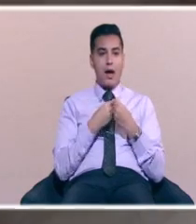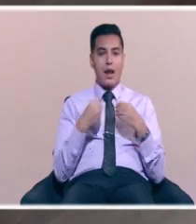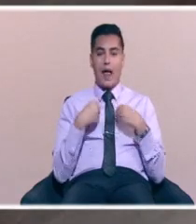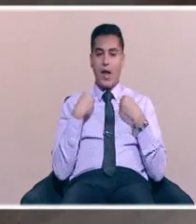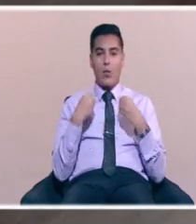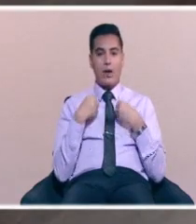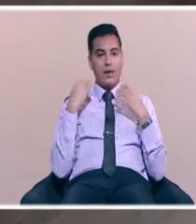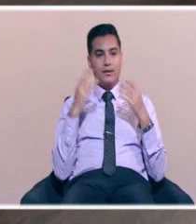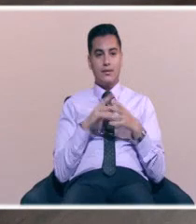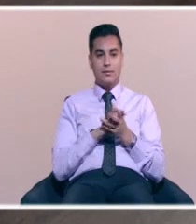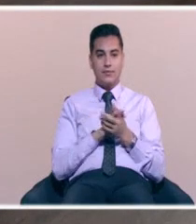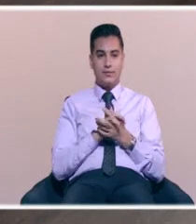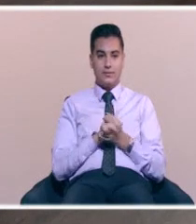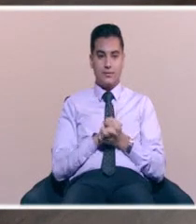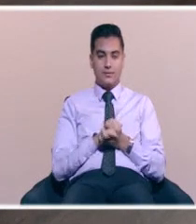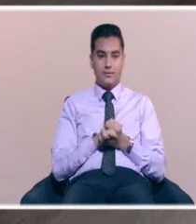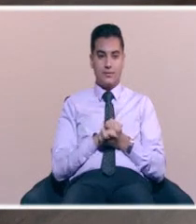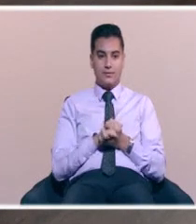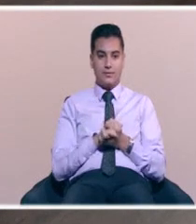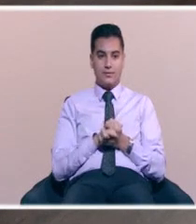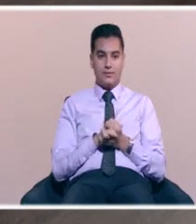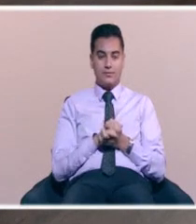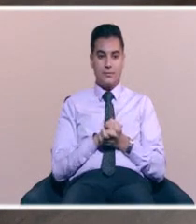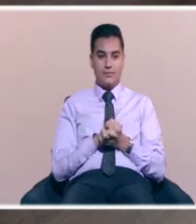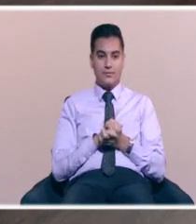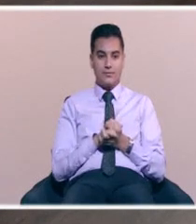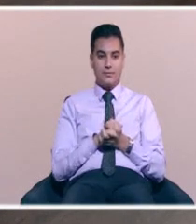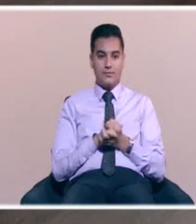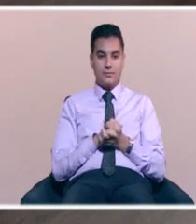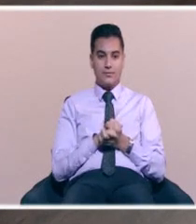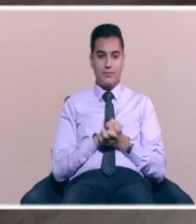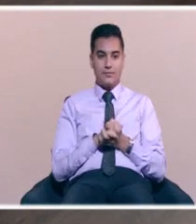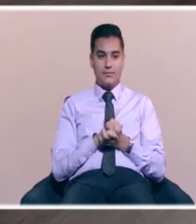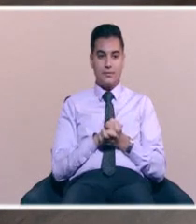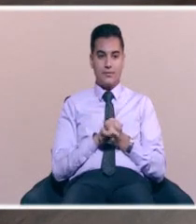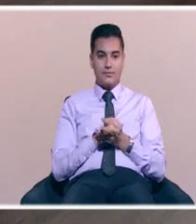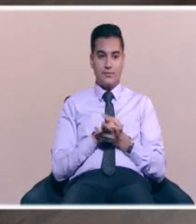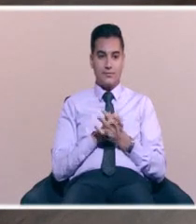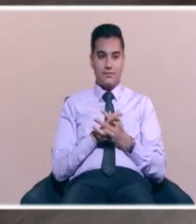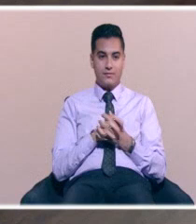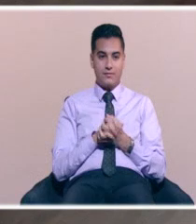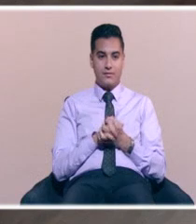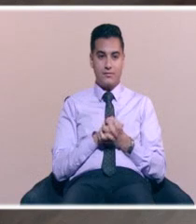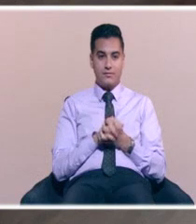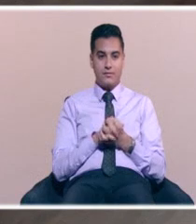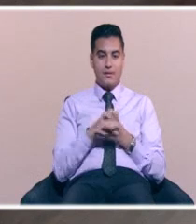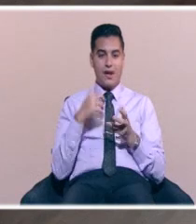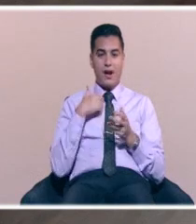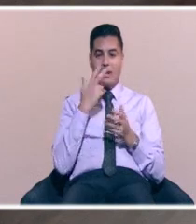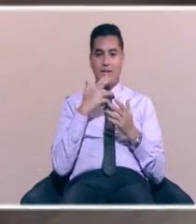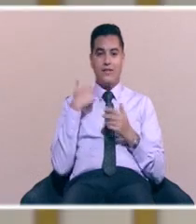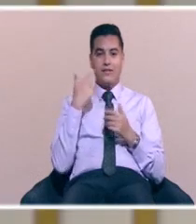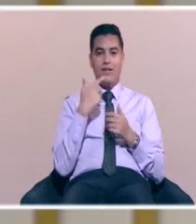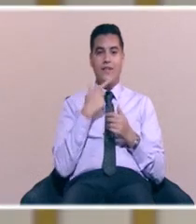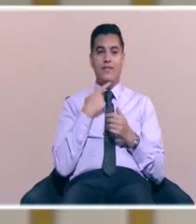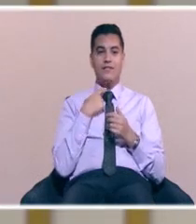علي بكلم قول الحيوانات. لهم فكرة الدقيق، الدقيق. أبو دقيق ده. كان عندي فكرة فيلم اسمه أبو دقيق،